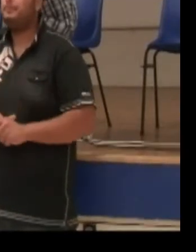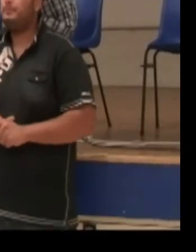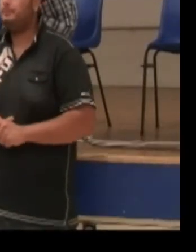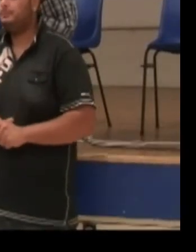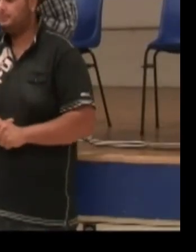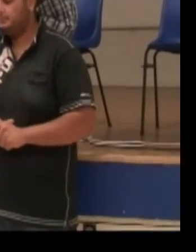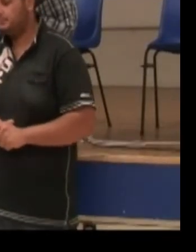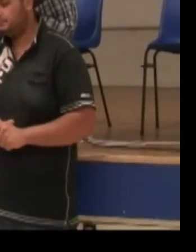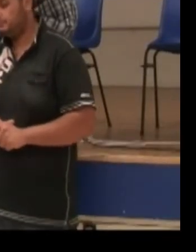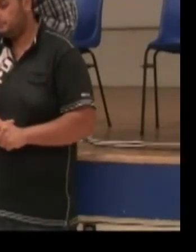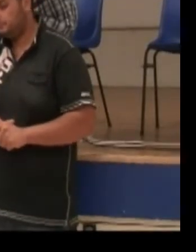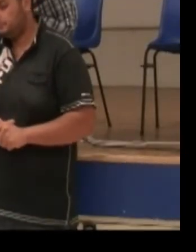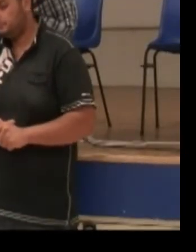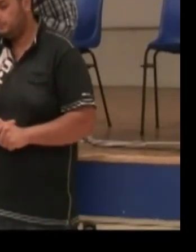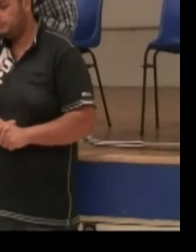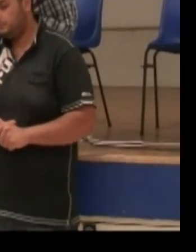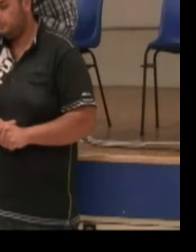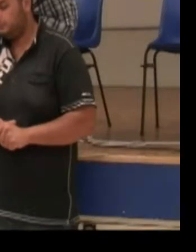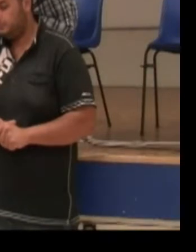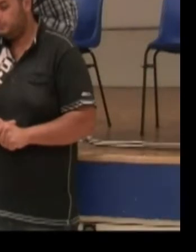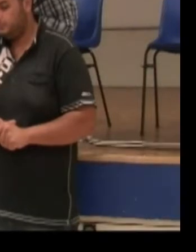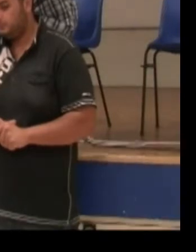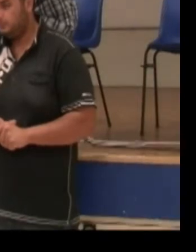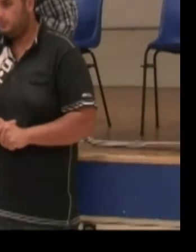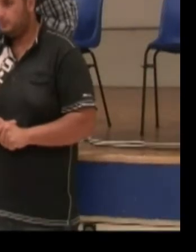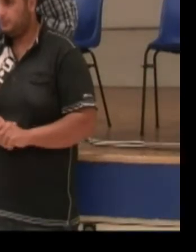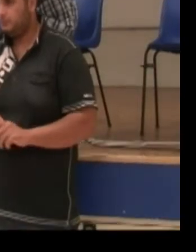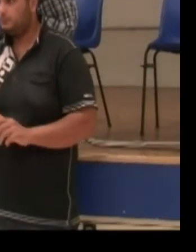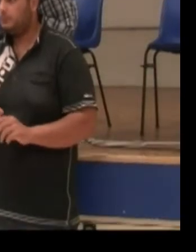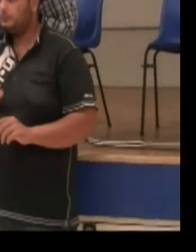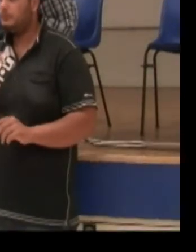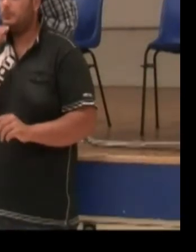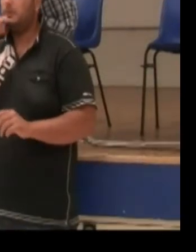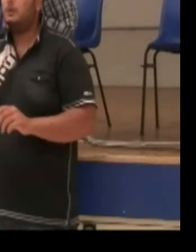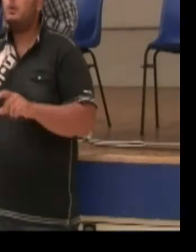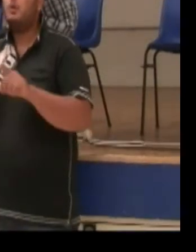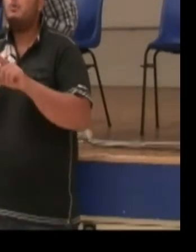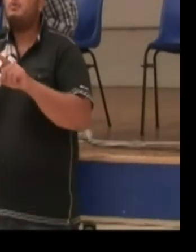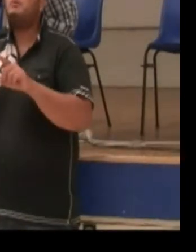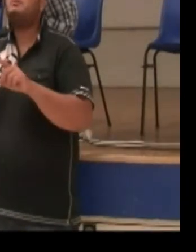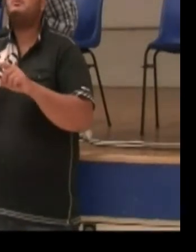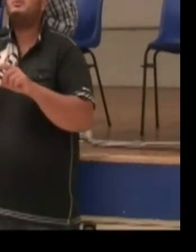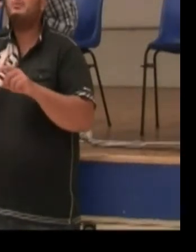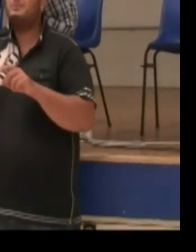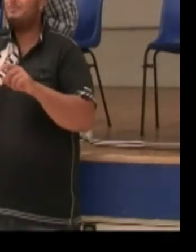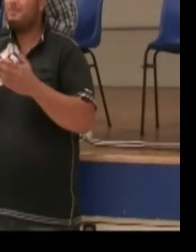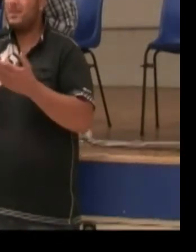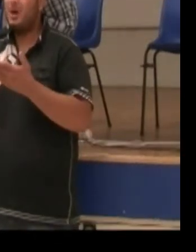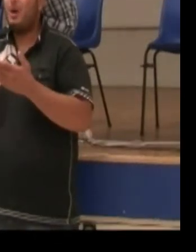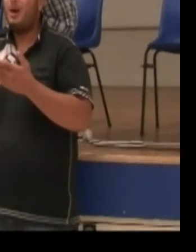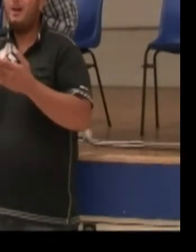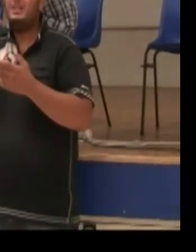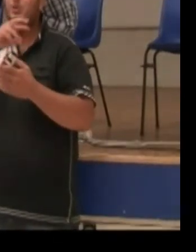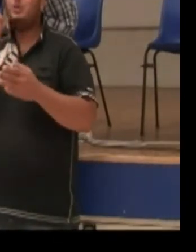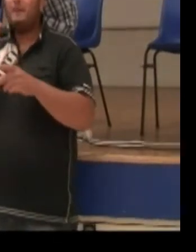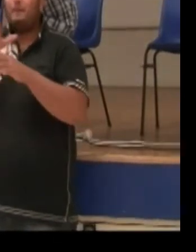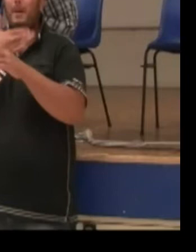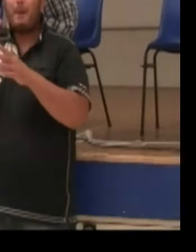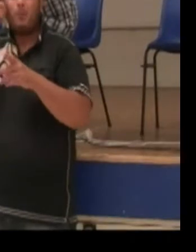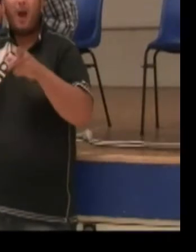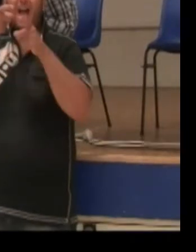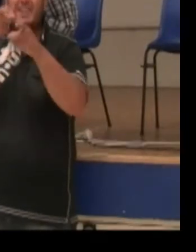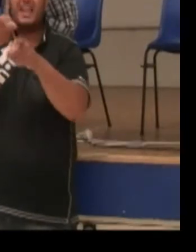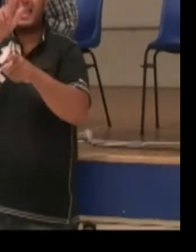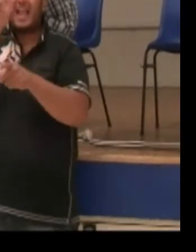enfin, ils vont attaquer, ils ne vont pas le faire. Et je vous le dis aujourd'hui, vous allez voir s'ils le font. Ils ne vont pas le faire. Pourquoi? Parce que le Coran il nous